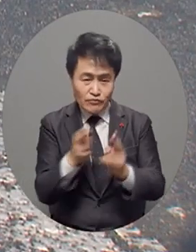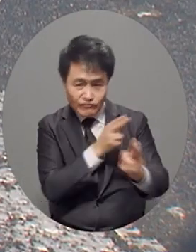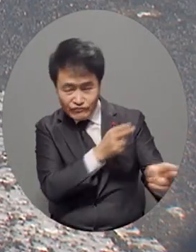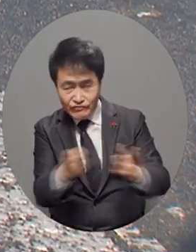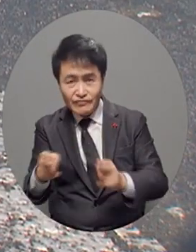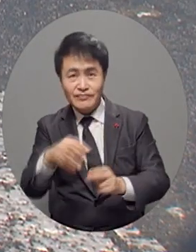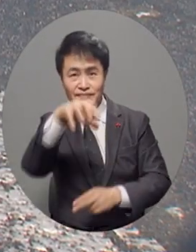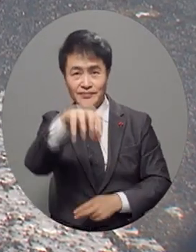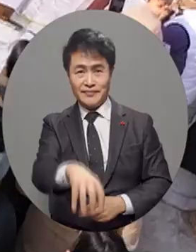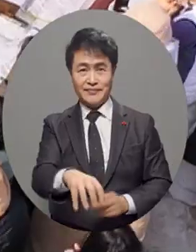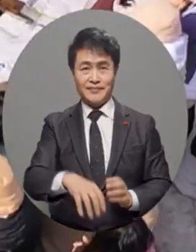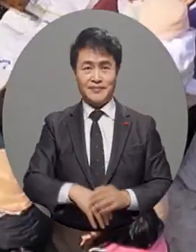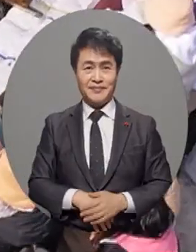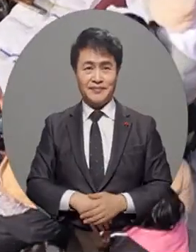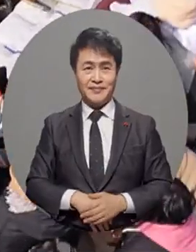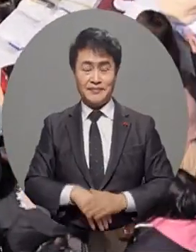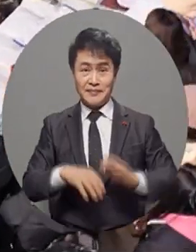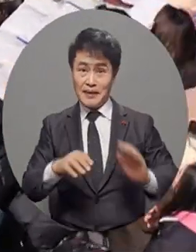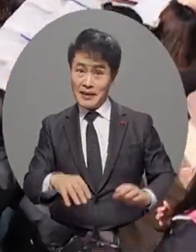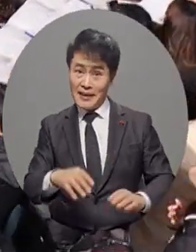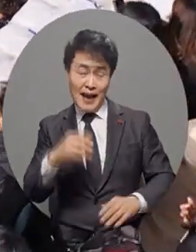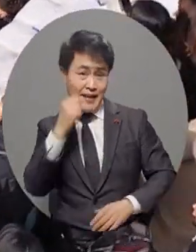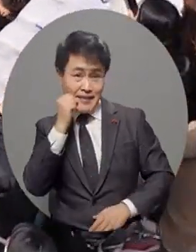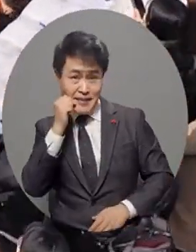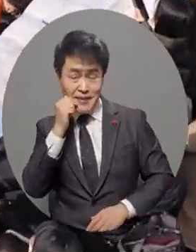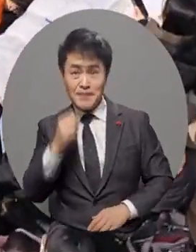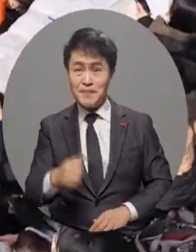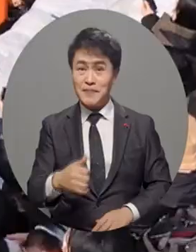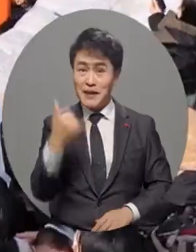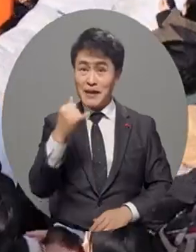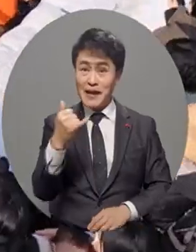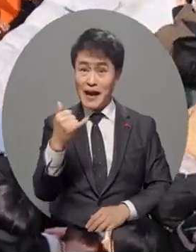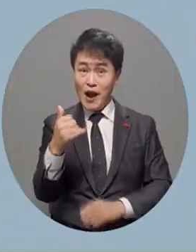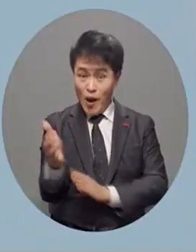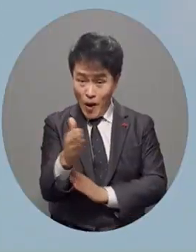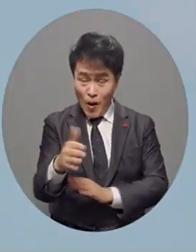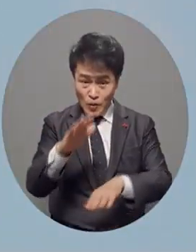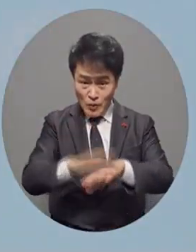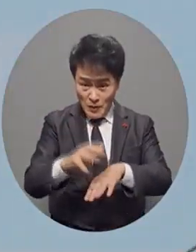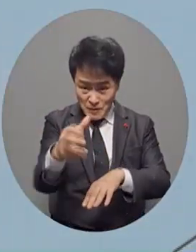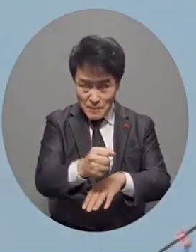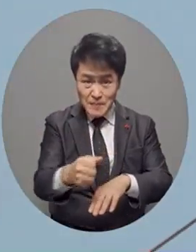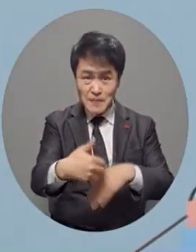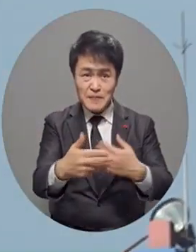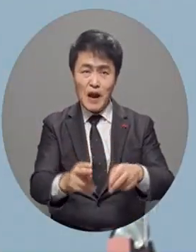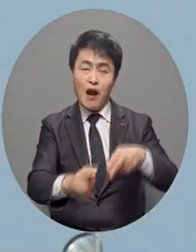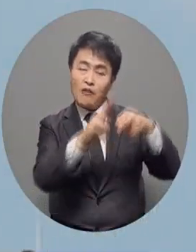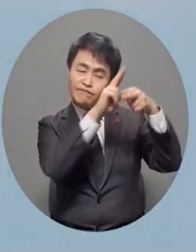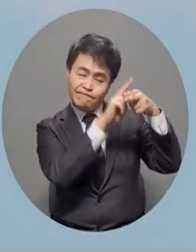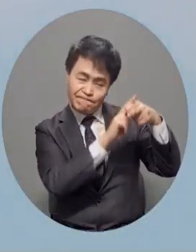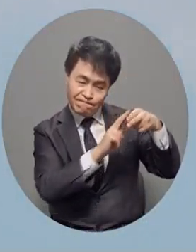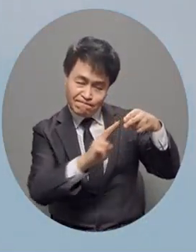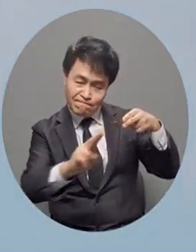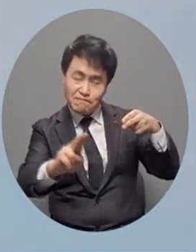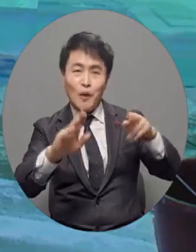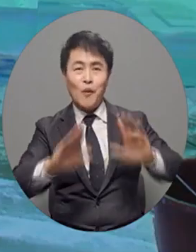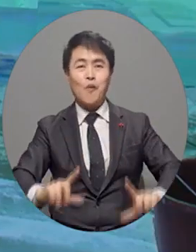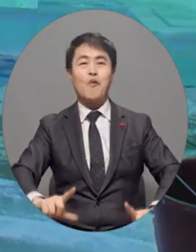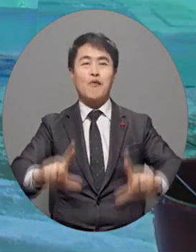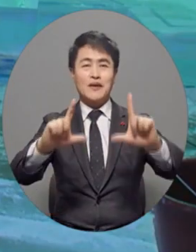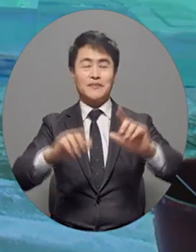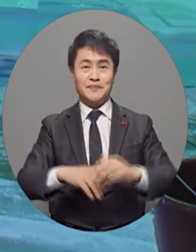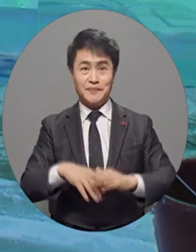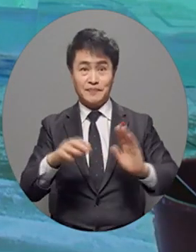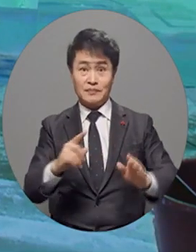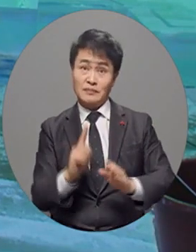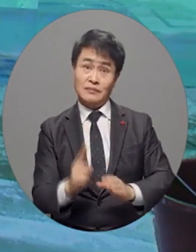스케이팅장이 들어섭니다. 매년 인기를 모았던 산천어 맨손잡기 체험장과 짚라인은 올해도 다시 등장합니다.